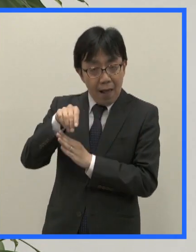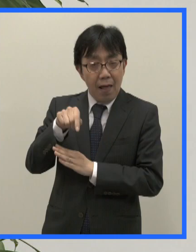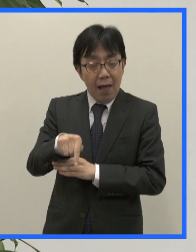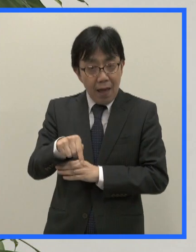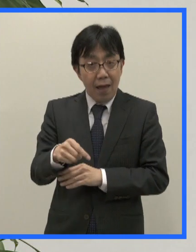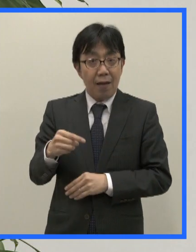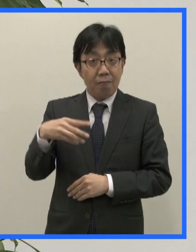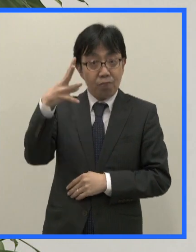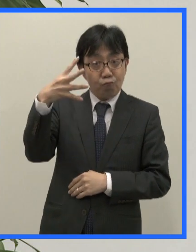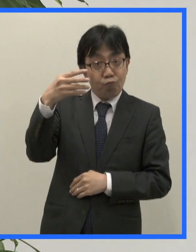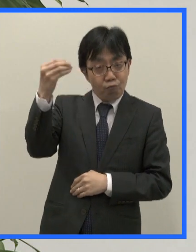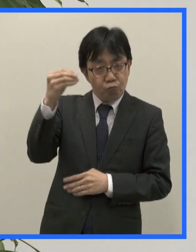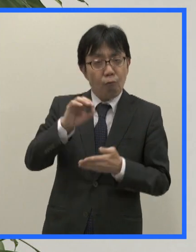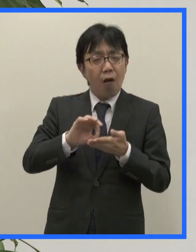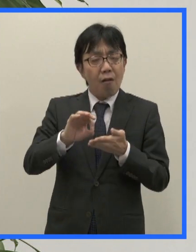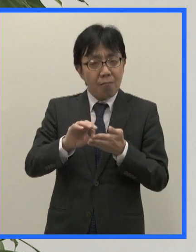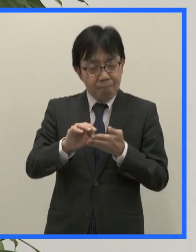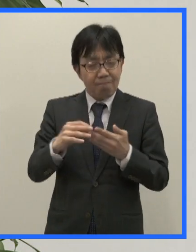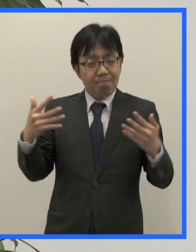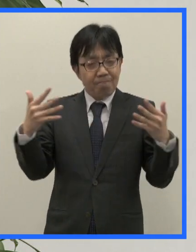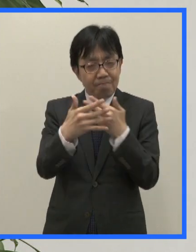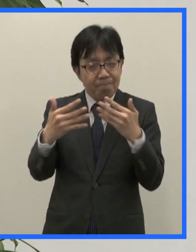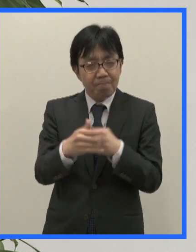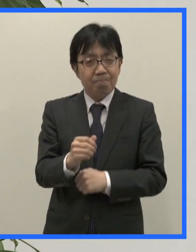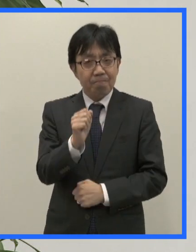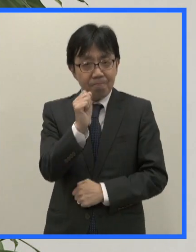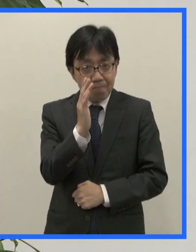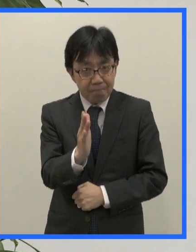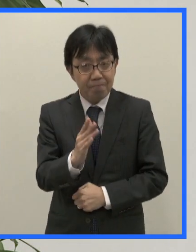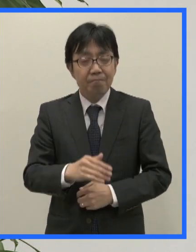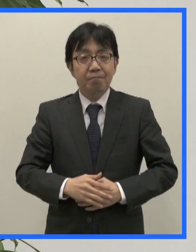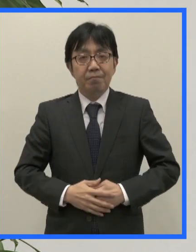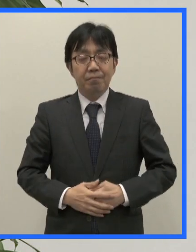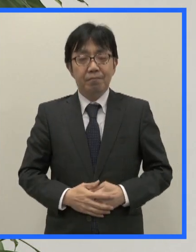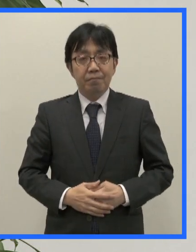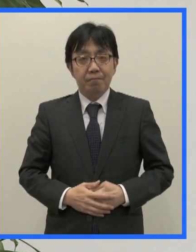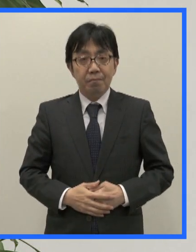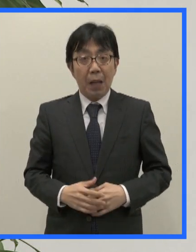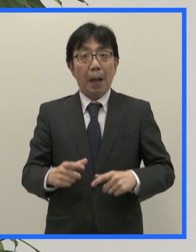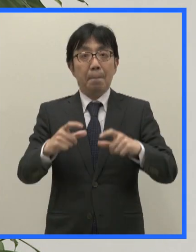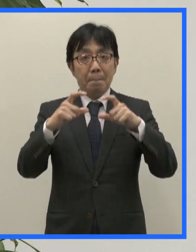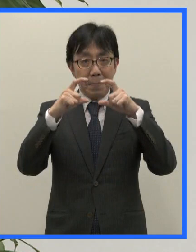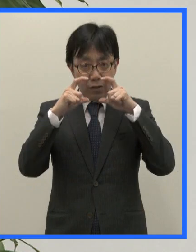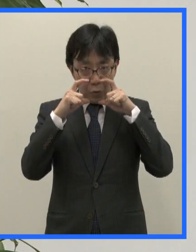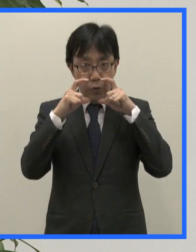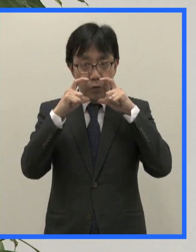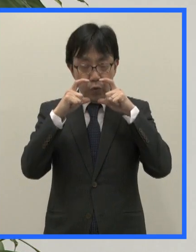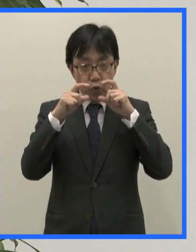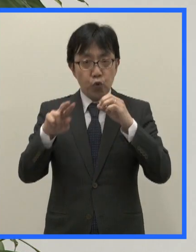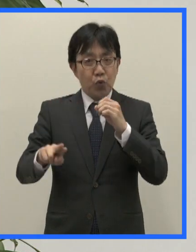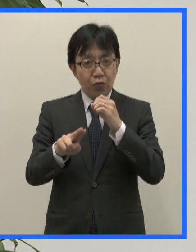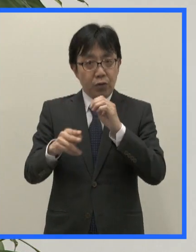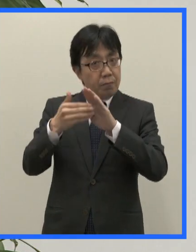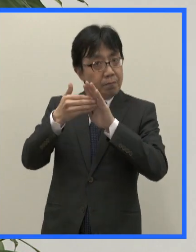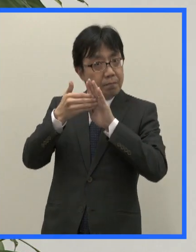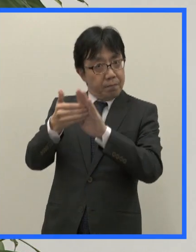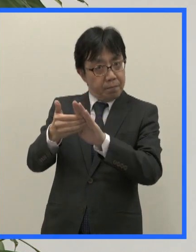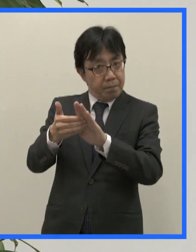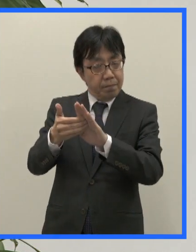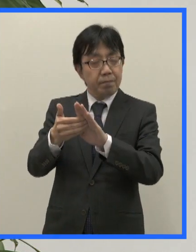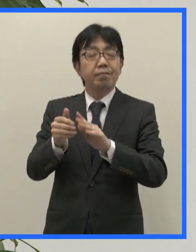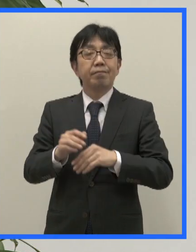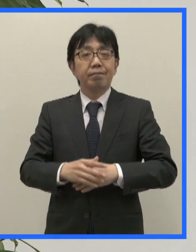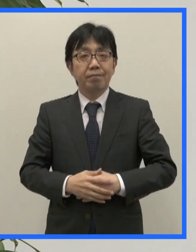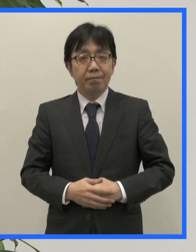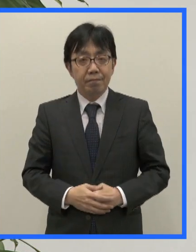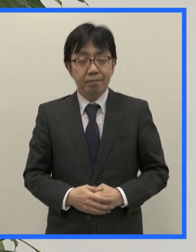活用などによってこまめな換気をお願いしますマスクを着用してウイルスを近づけないよう